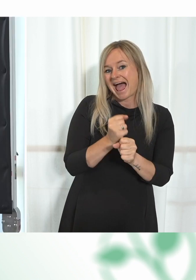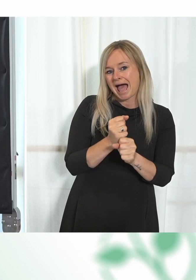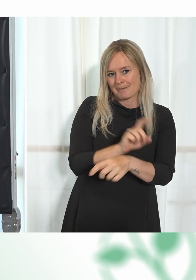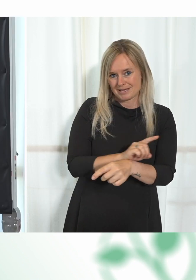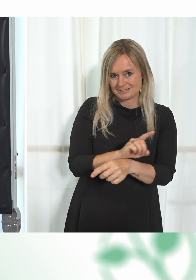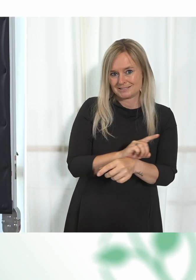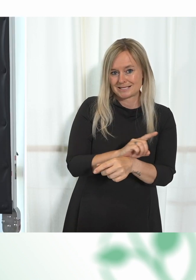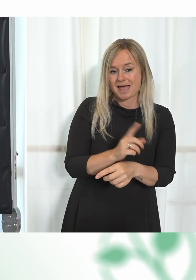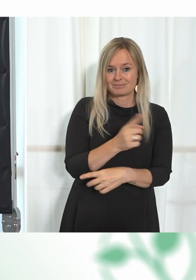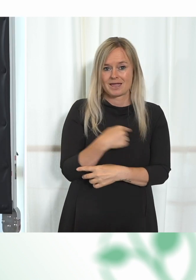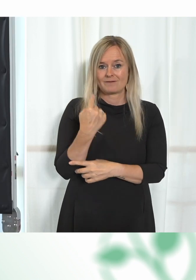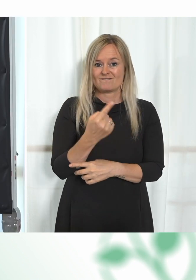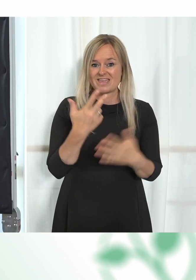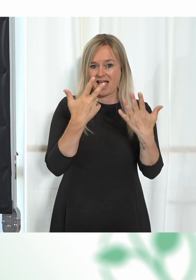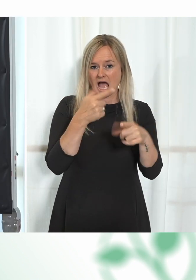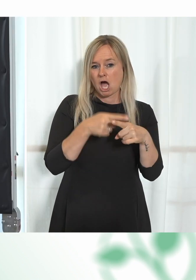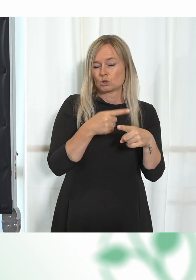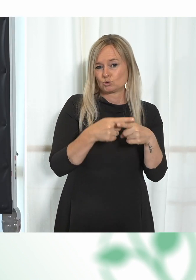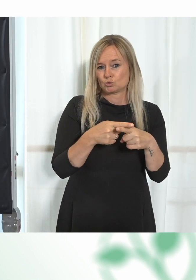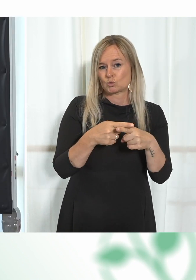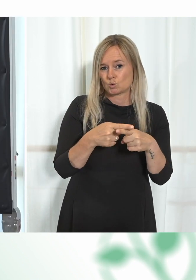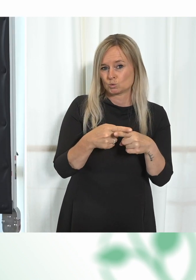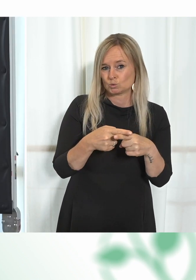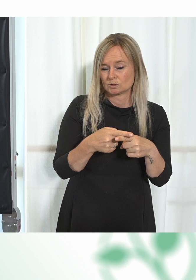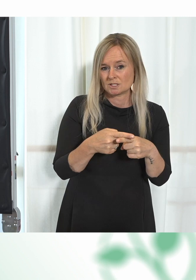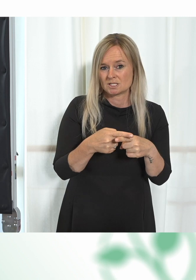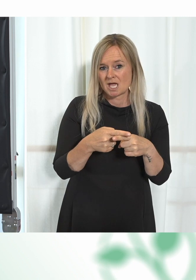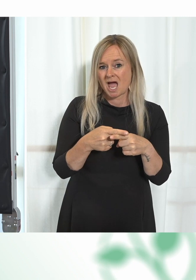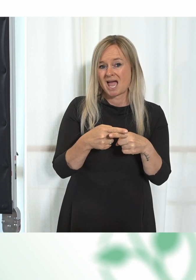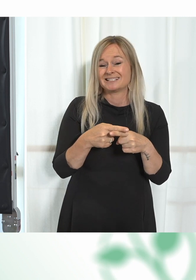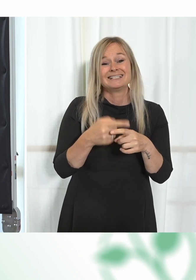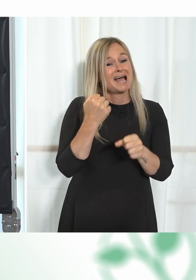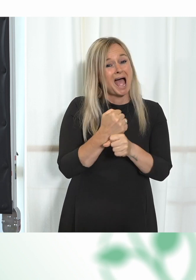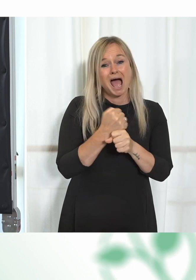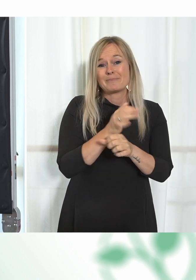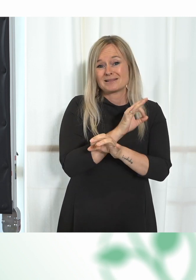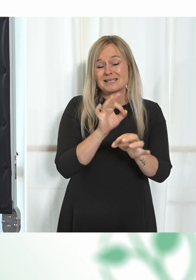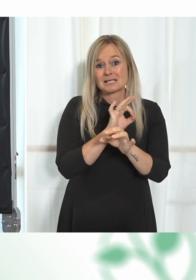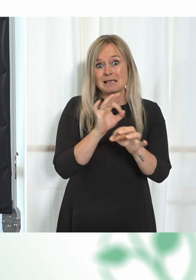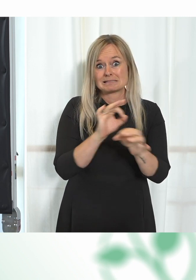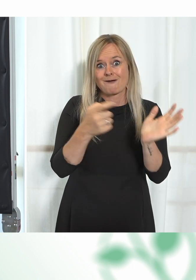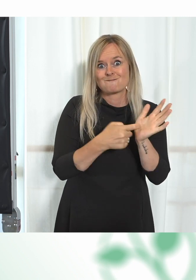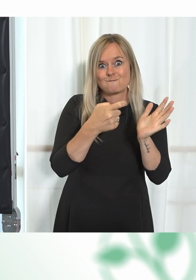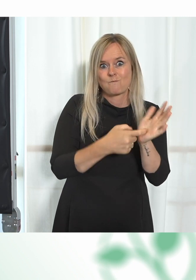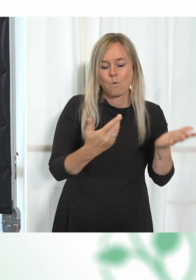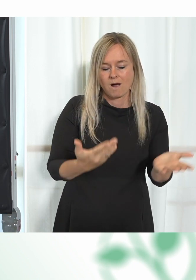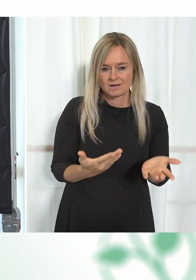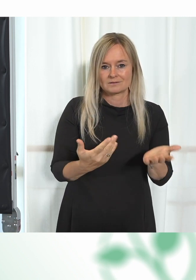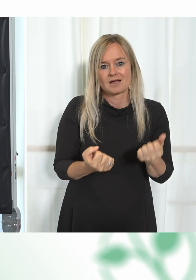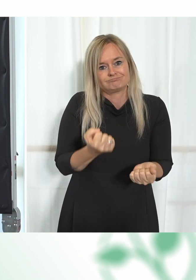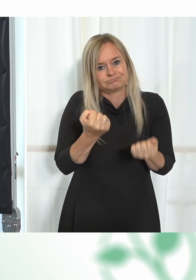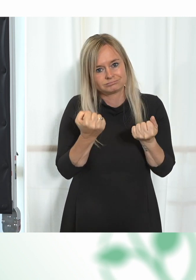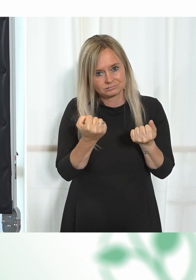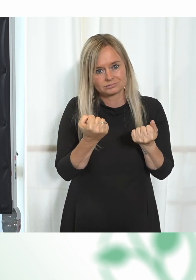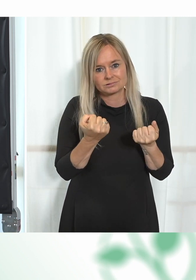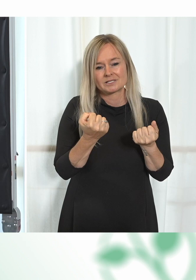Wir haben ja 8-Stunden-Kräfte. Unsere Arbeit ist sehr anspruchsvoll. Wir haben sehr viele, die was eben